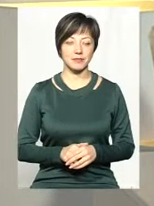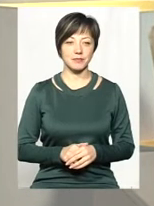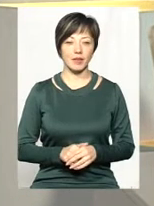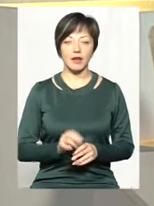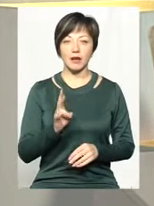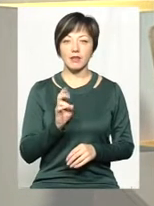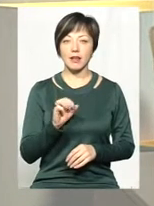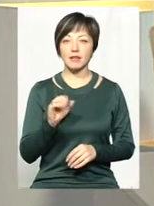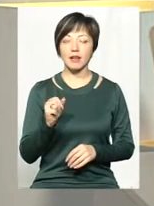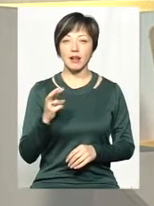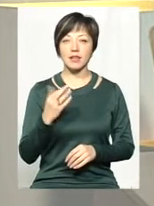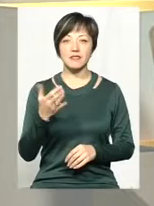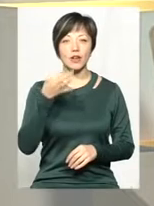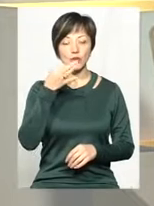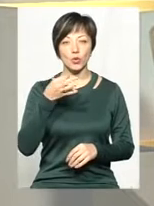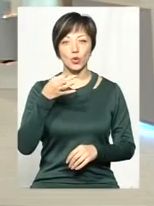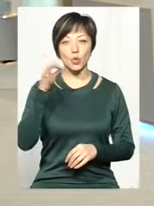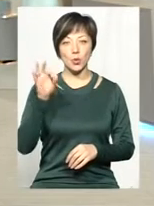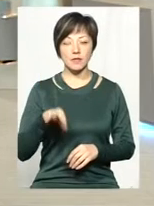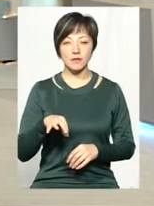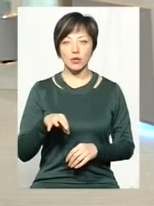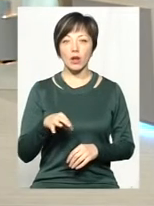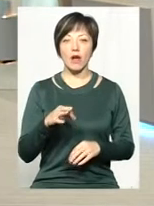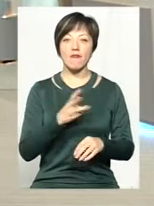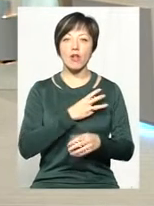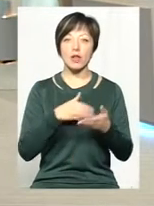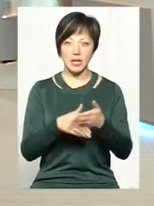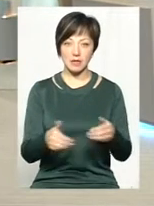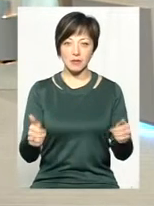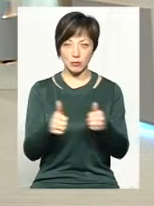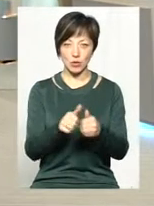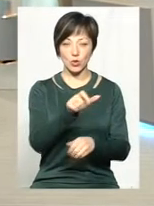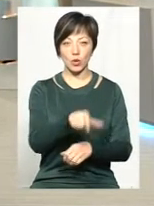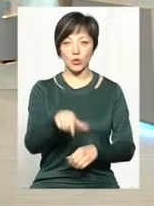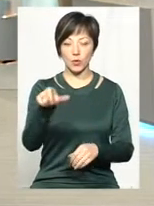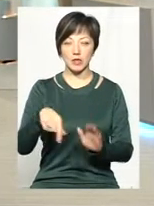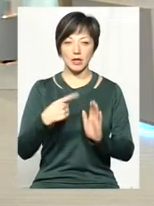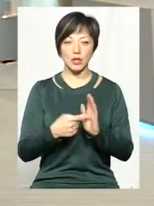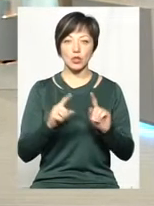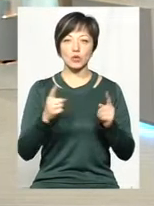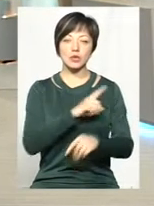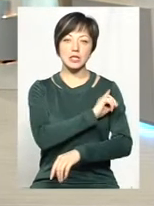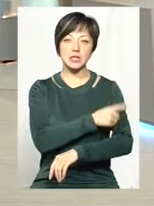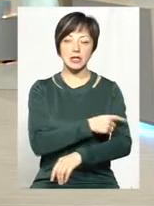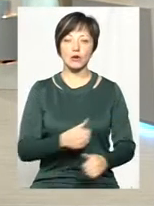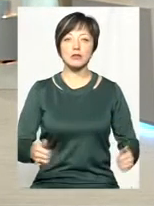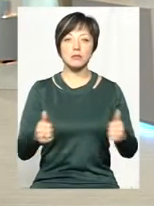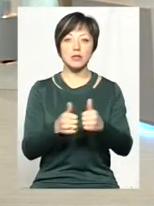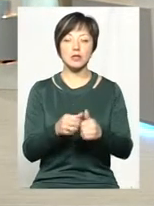Наталія, а от з вашого досвіду, наскільки волонтерство зближує людей? Дуже сильно зближує, тому